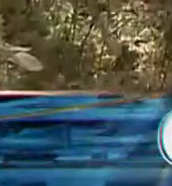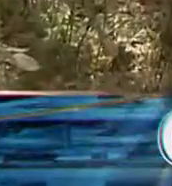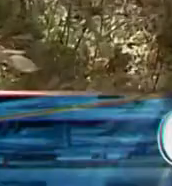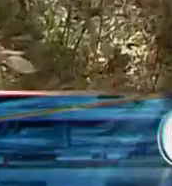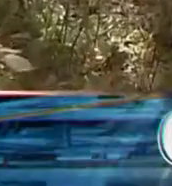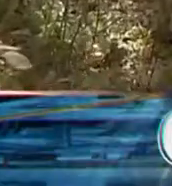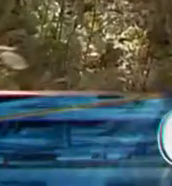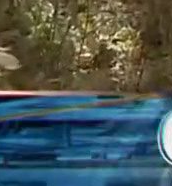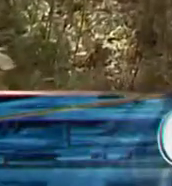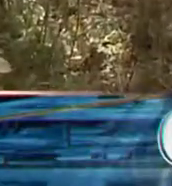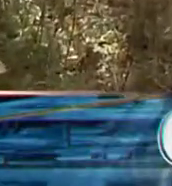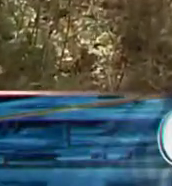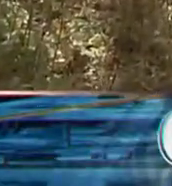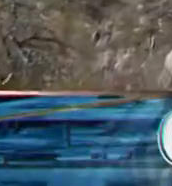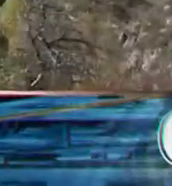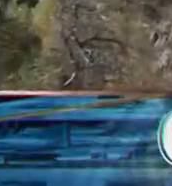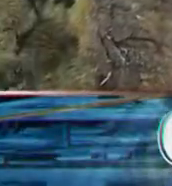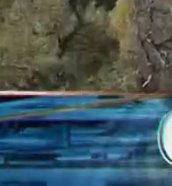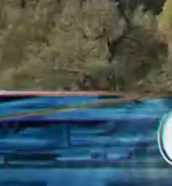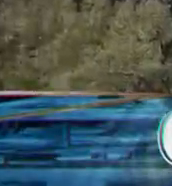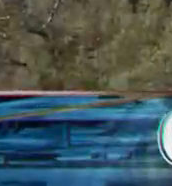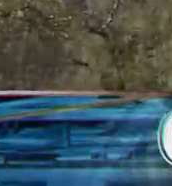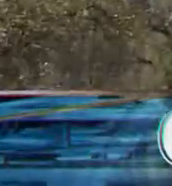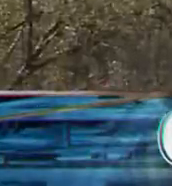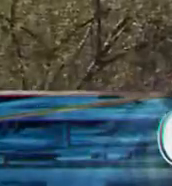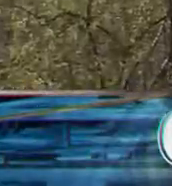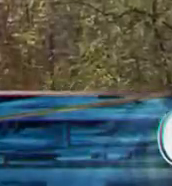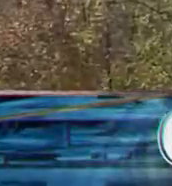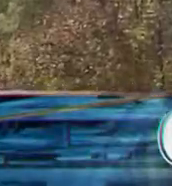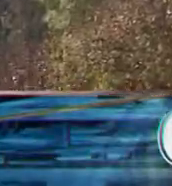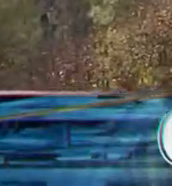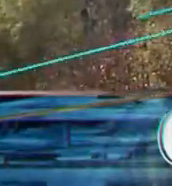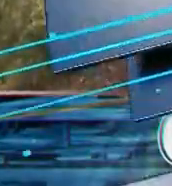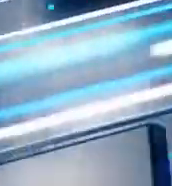Красота, да и только. Население Алматинской области приветствует внутренний туризм.